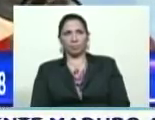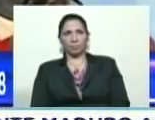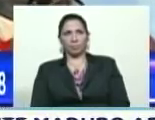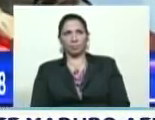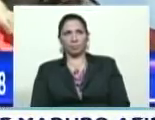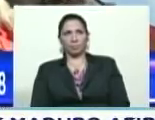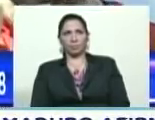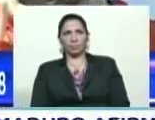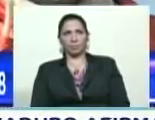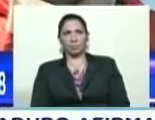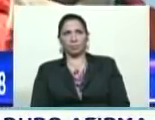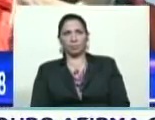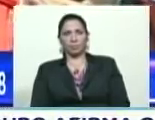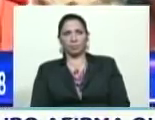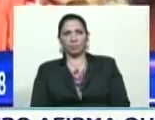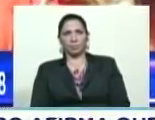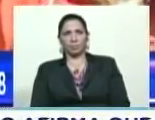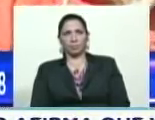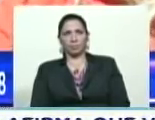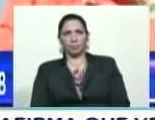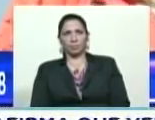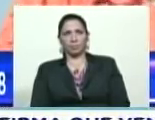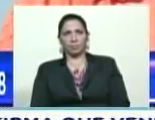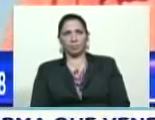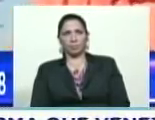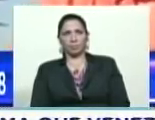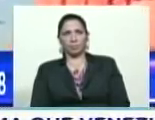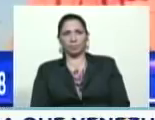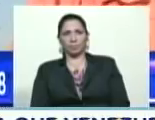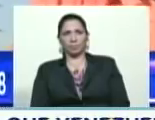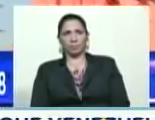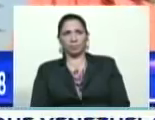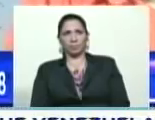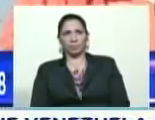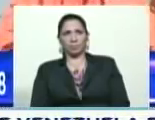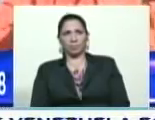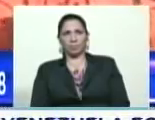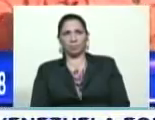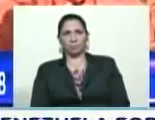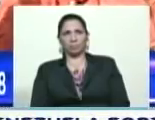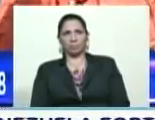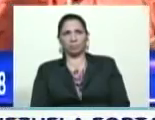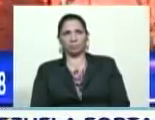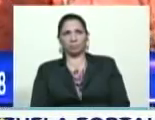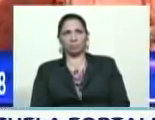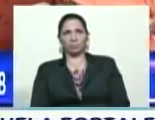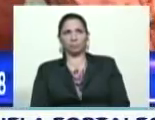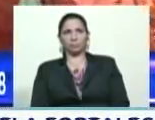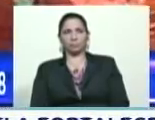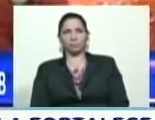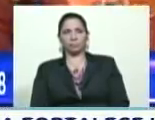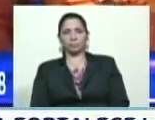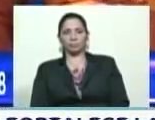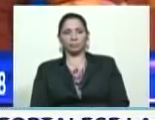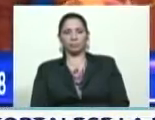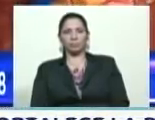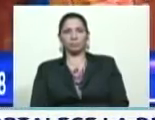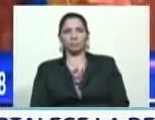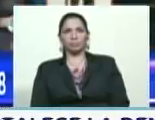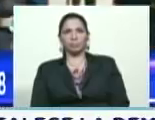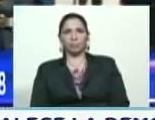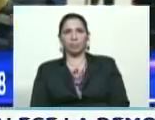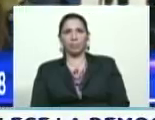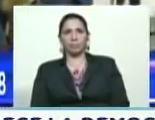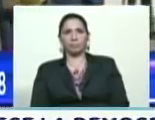этом, как отметил Владимир Падрино Лопес, министр обороны Венесуэлы, одним из важных